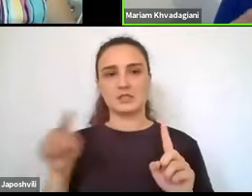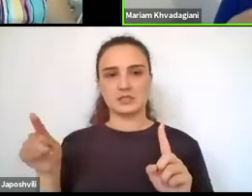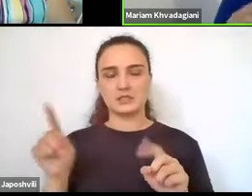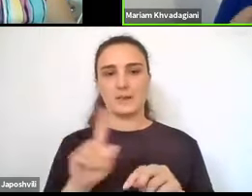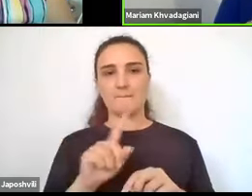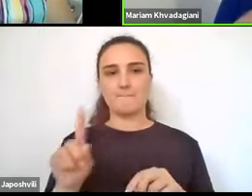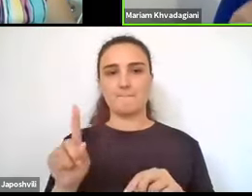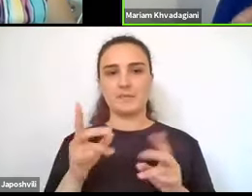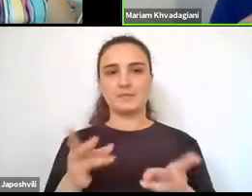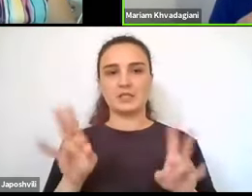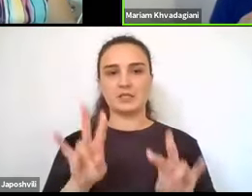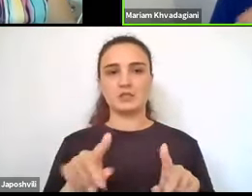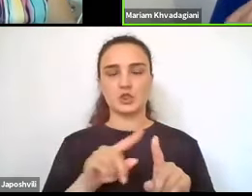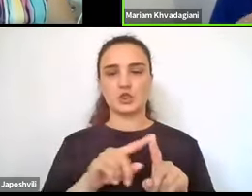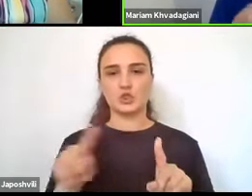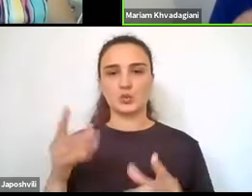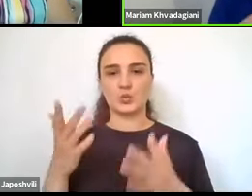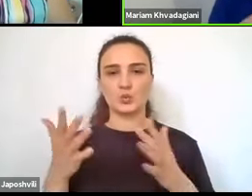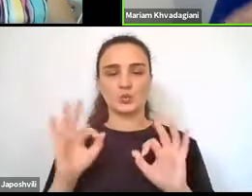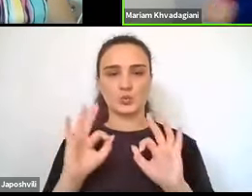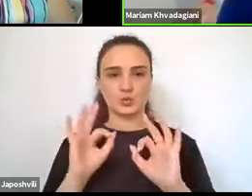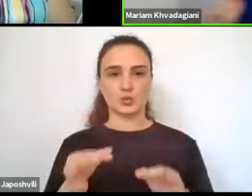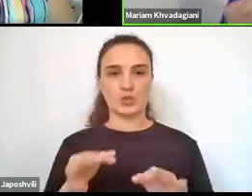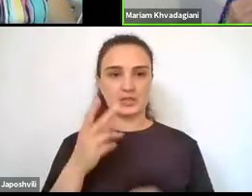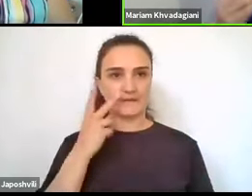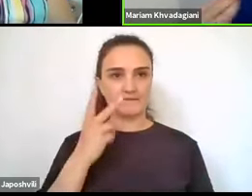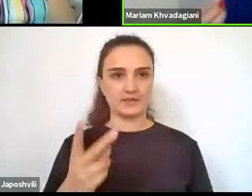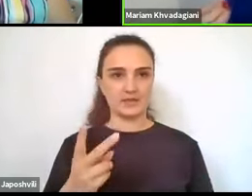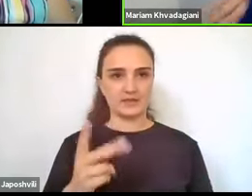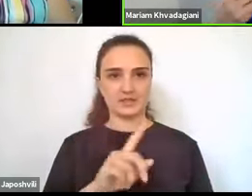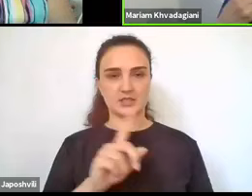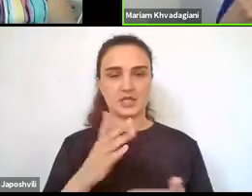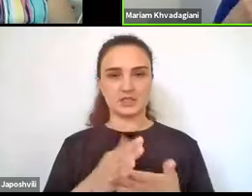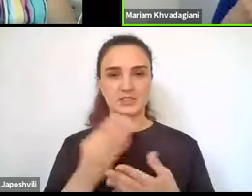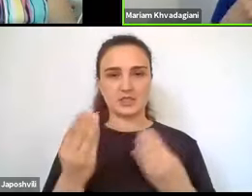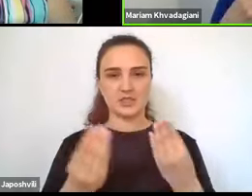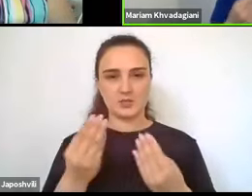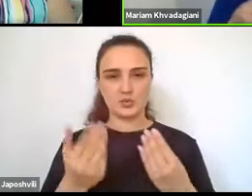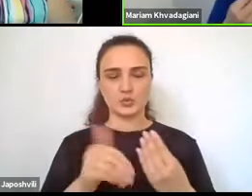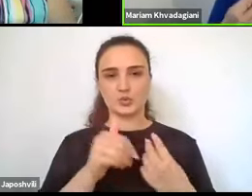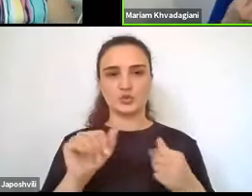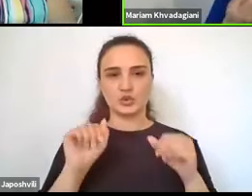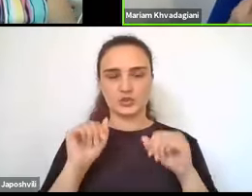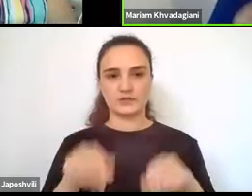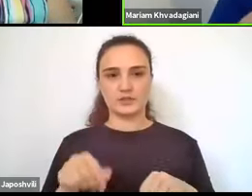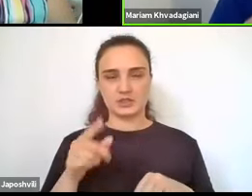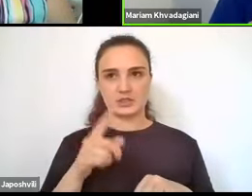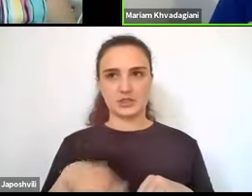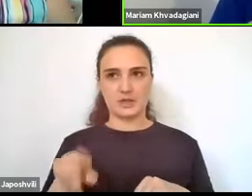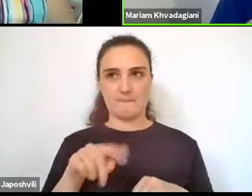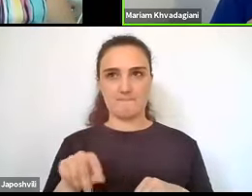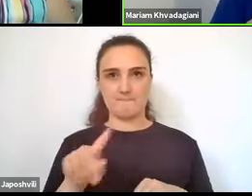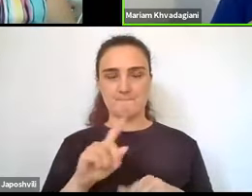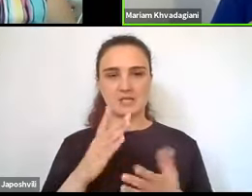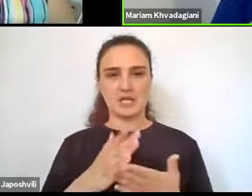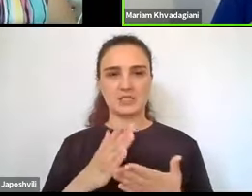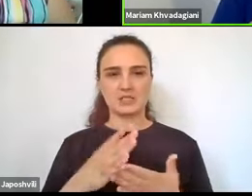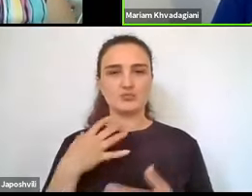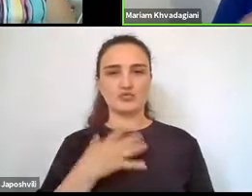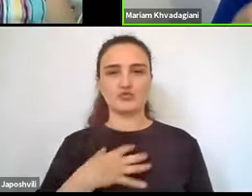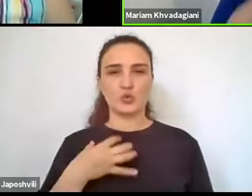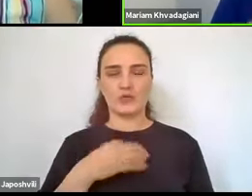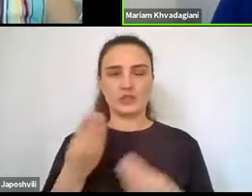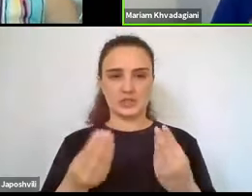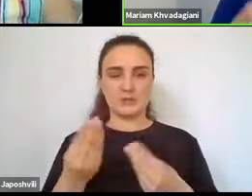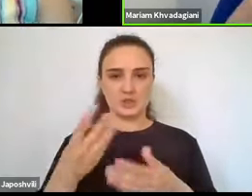თუ სწორად დავინახავთ რა არის თამაში და როგორ შეგვიძლია რა არის ღირებული თამაში, ესე